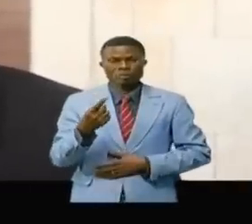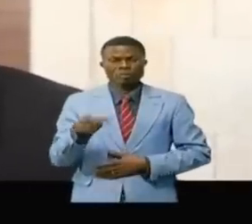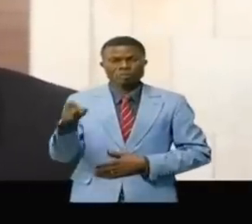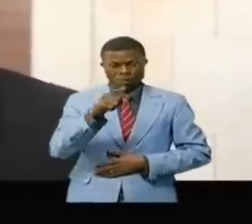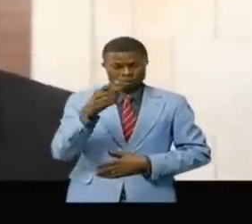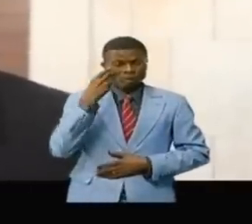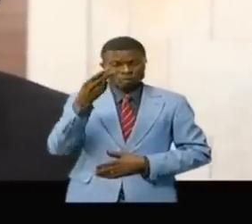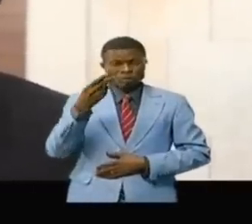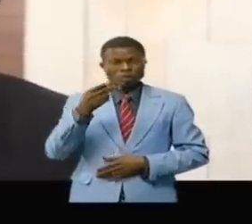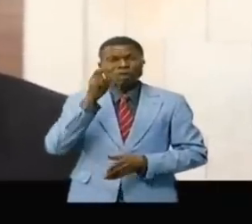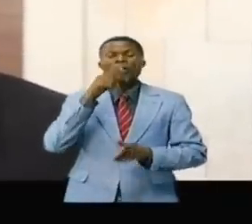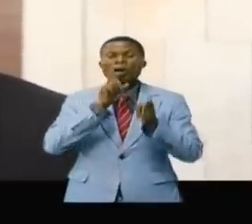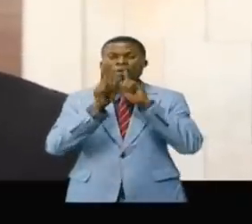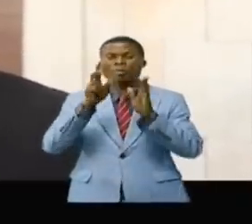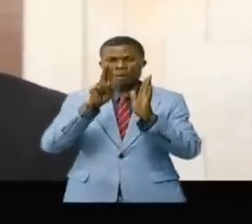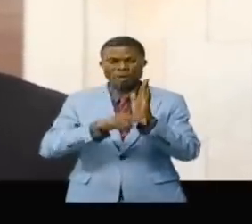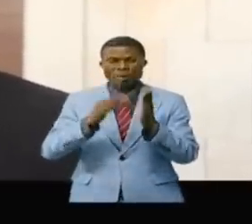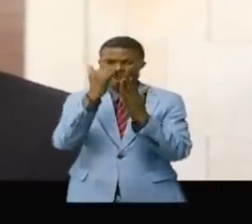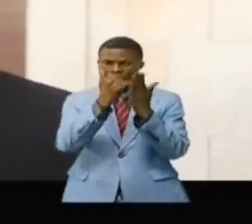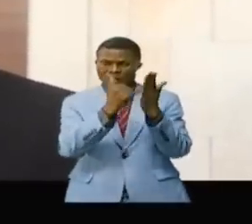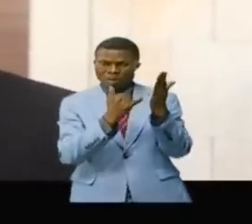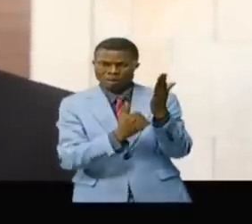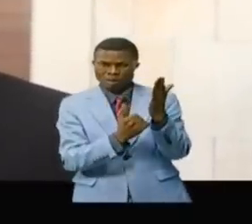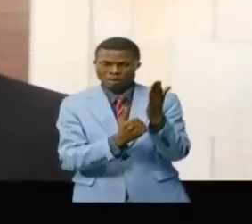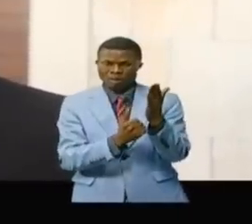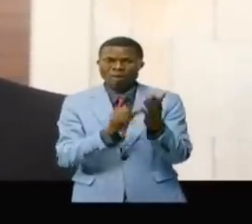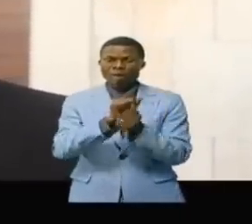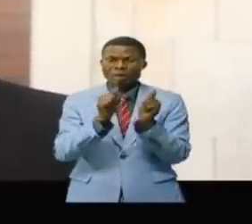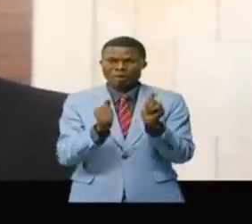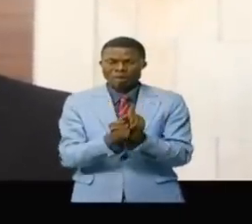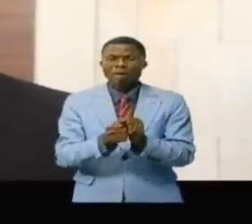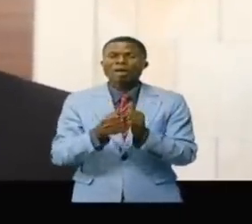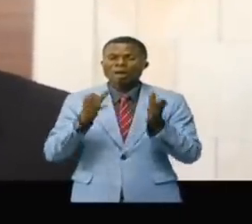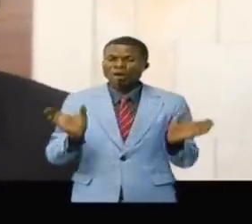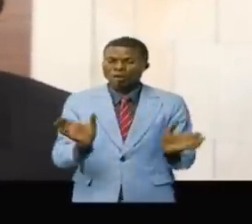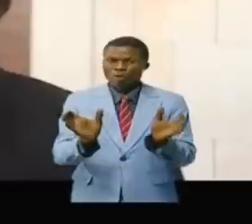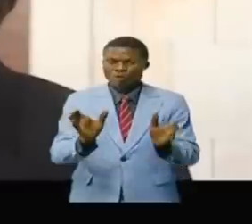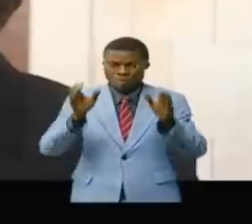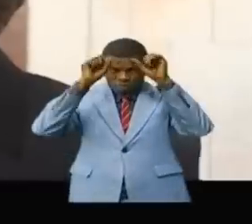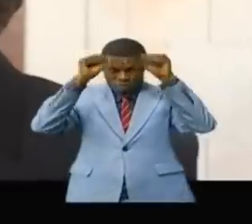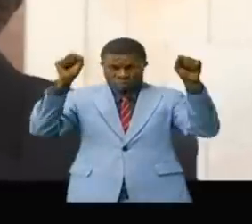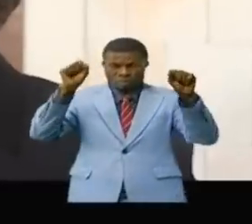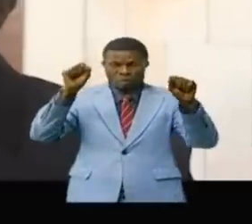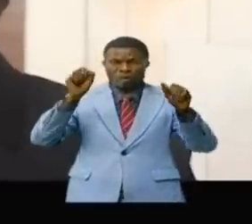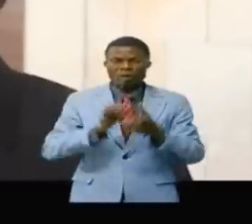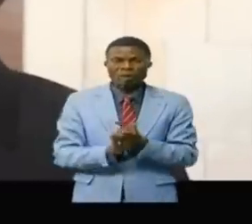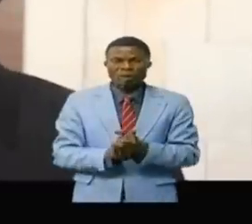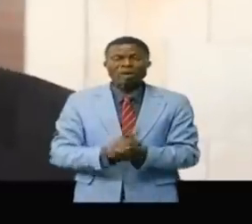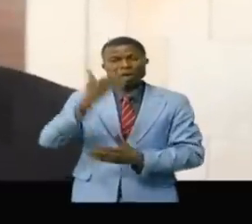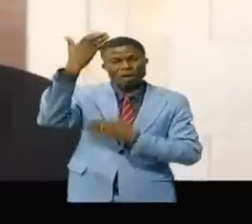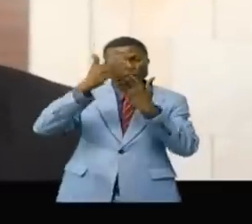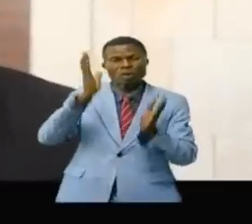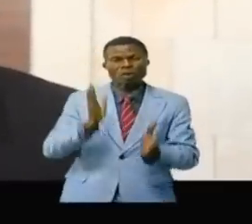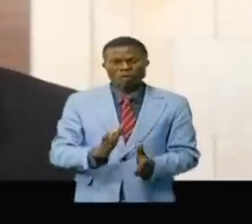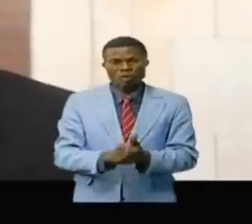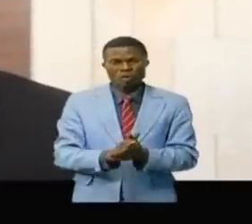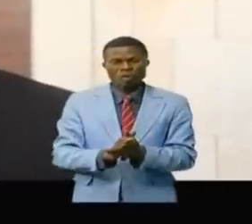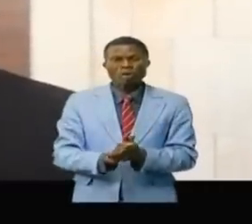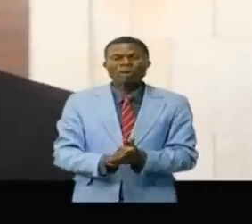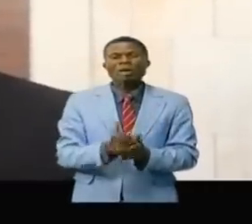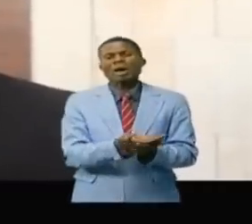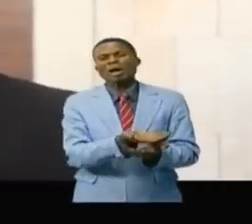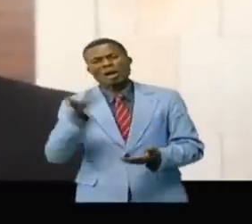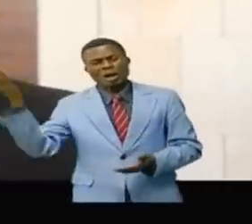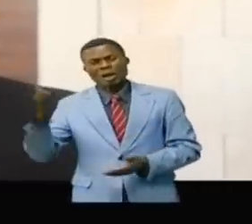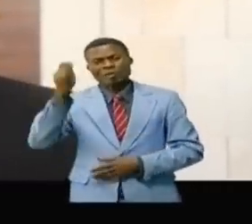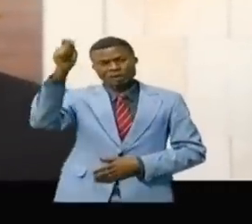suivez le Parlement qui a identifié l'axe de mal où il a incité le président Kagame, à qui il a demandé de retirer ses troupes